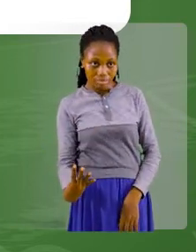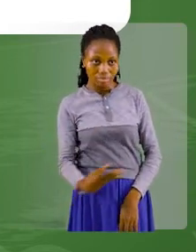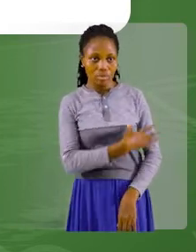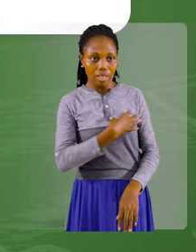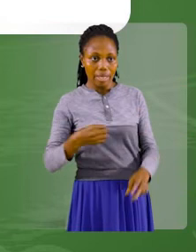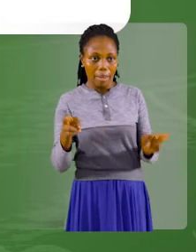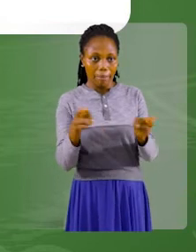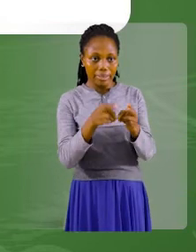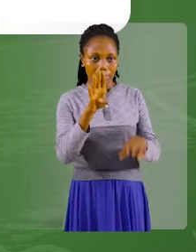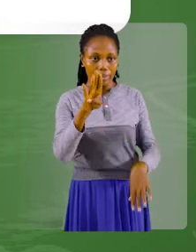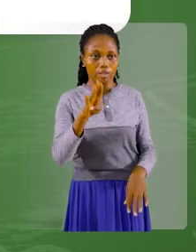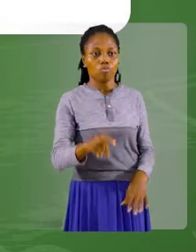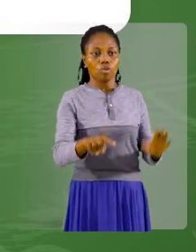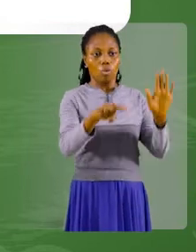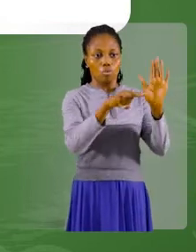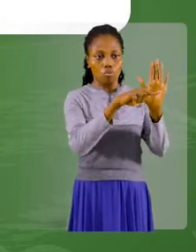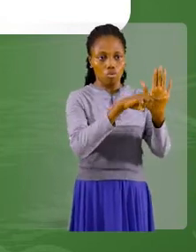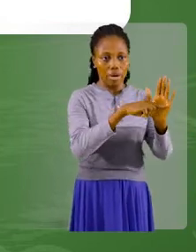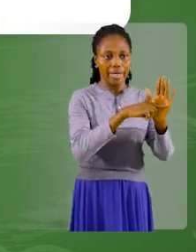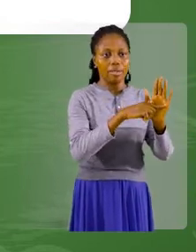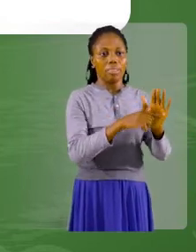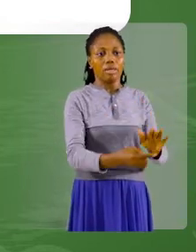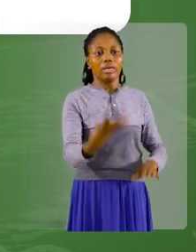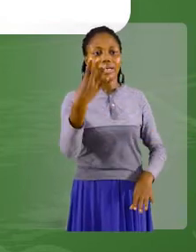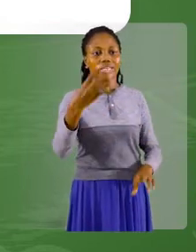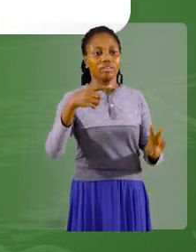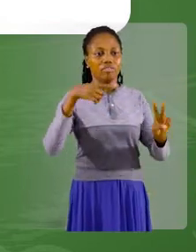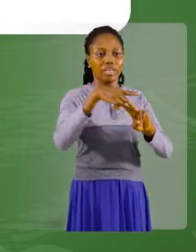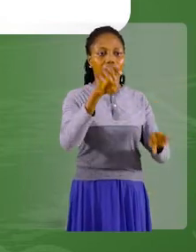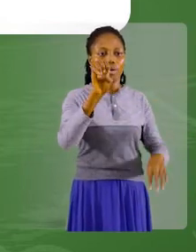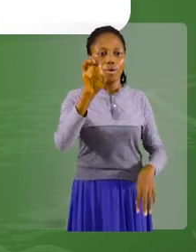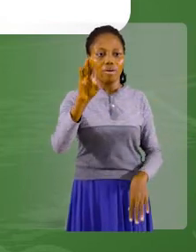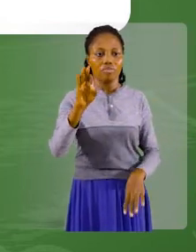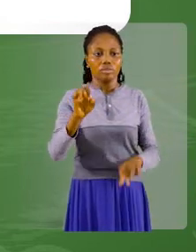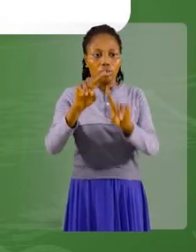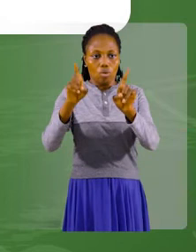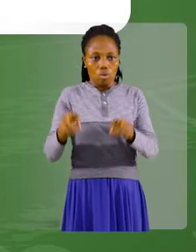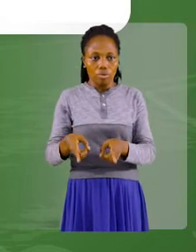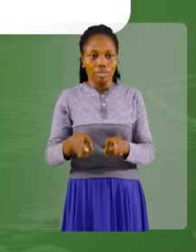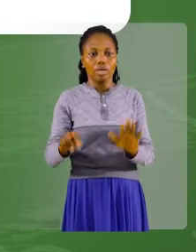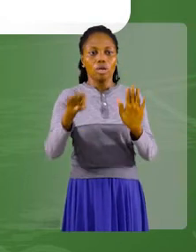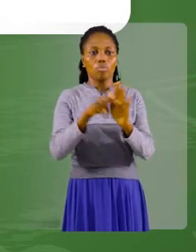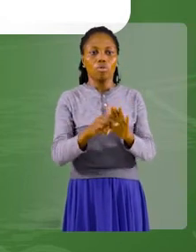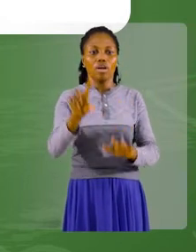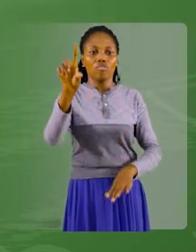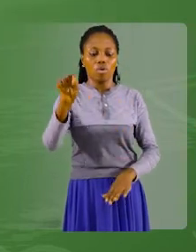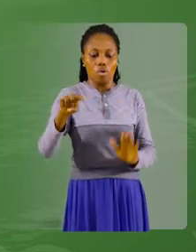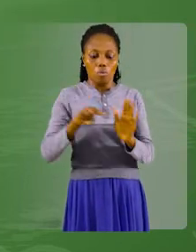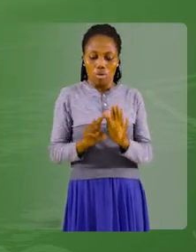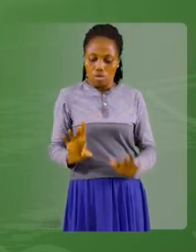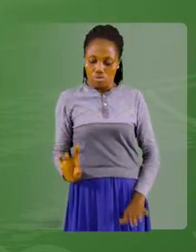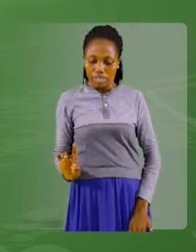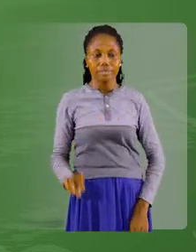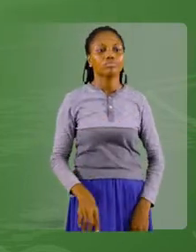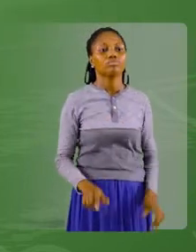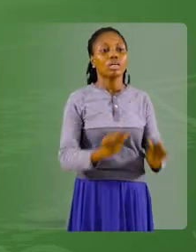Et en petit b, le vecteur moins 4EF a pour coordonnées moins 20, 8. Grand